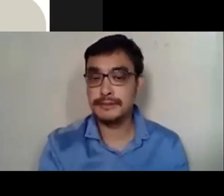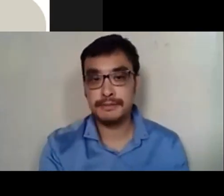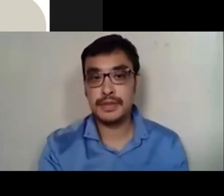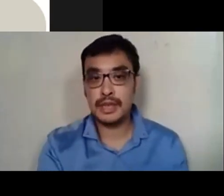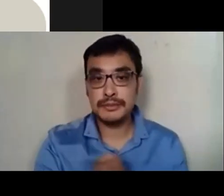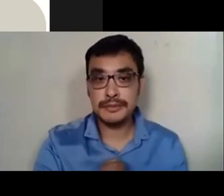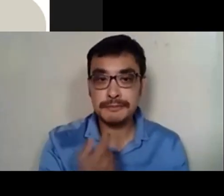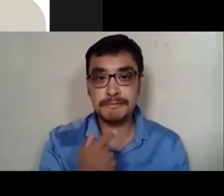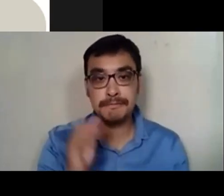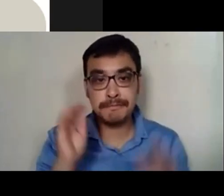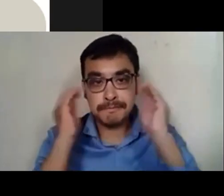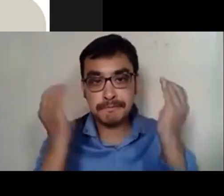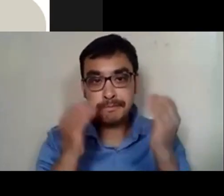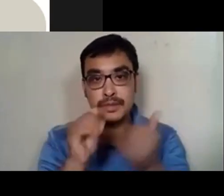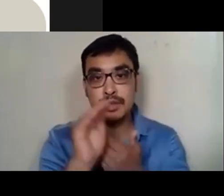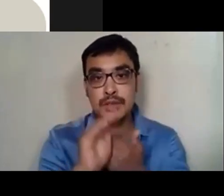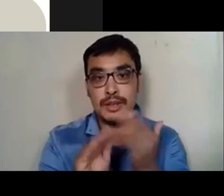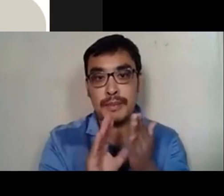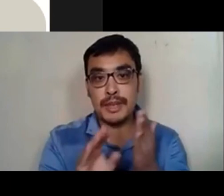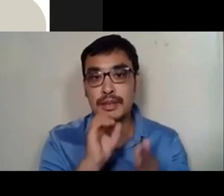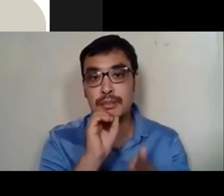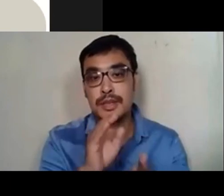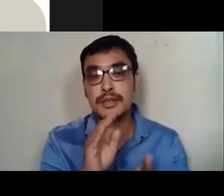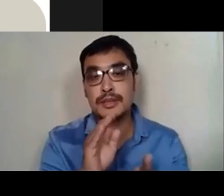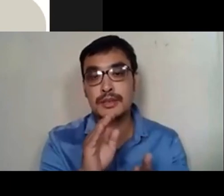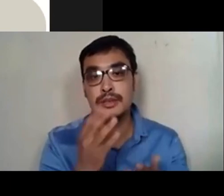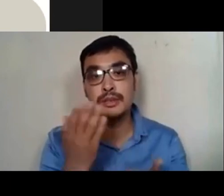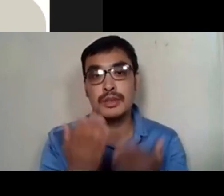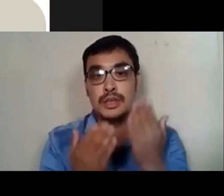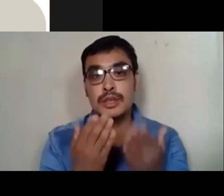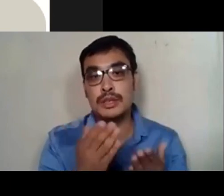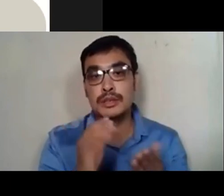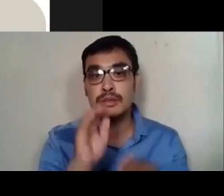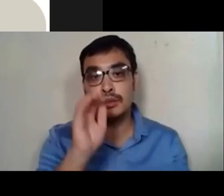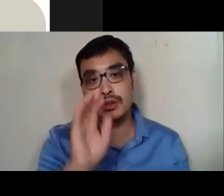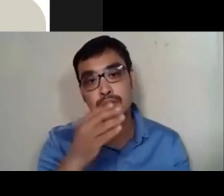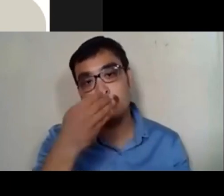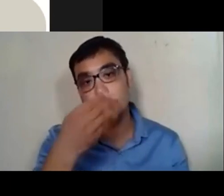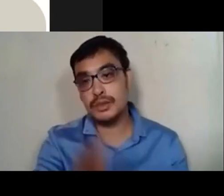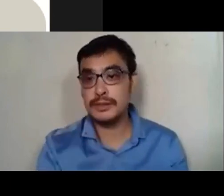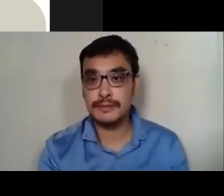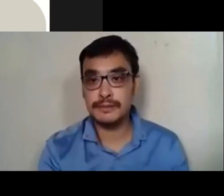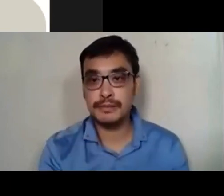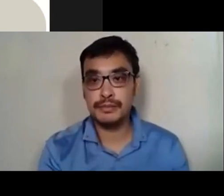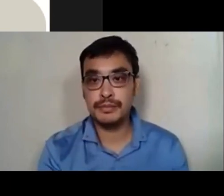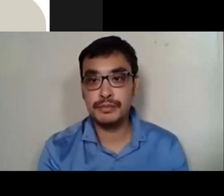जे सुरक्षित लाग्छ त्यही ढङ्गले मात्र कुरा गर्नलाई सक्नुहुनेछ.